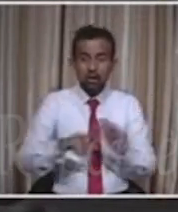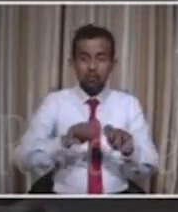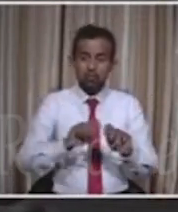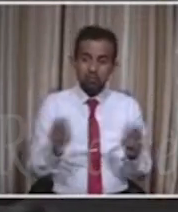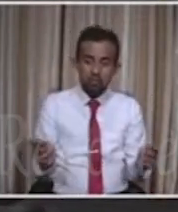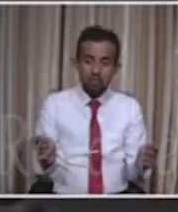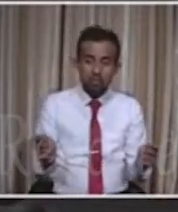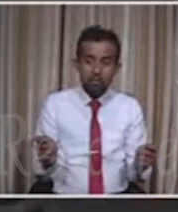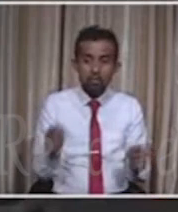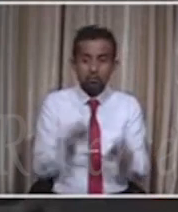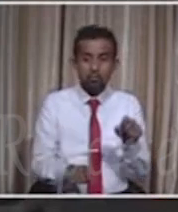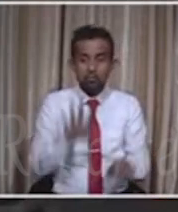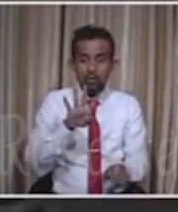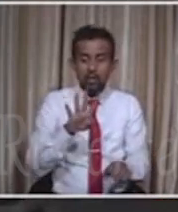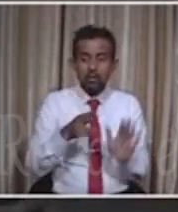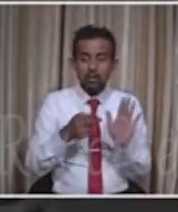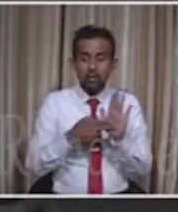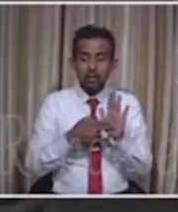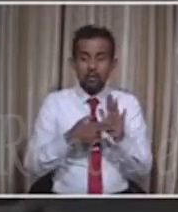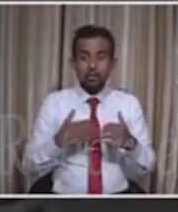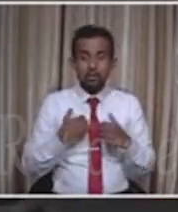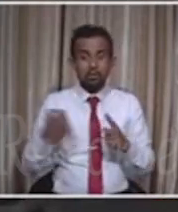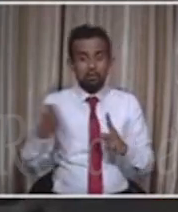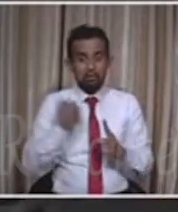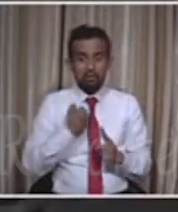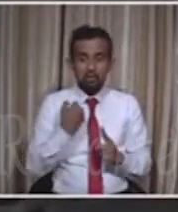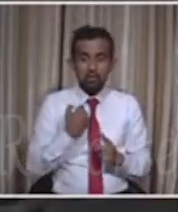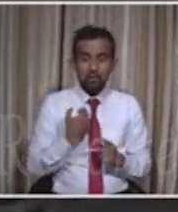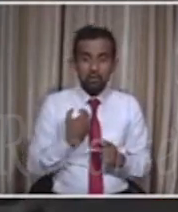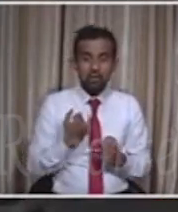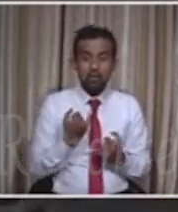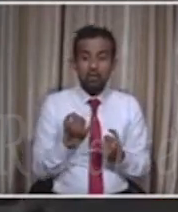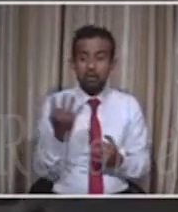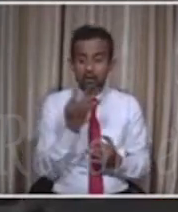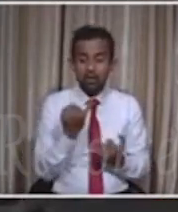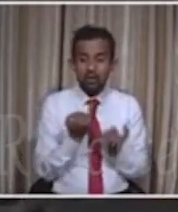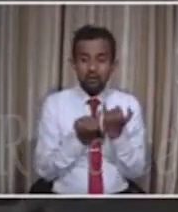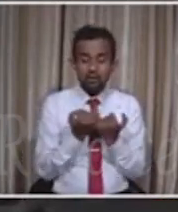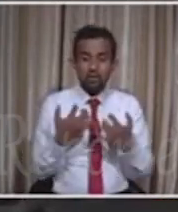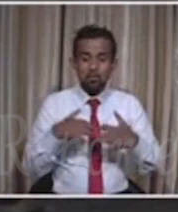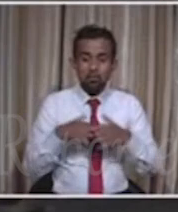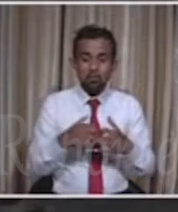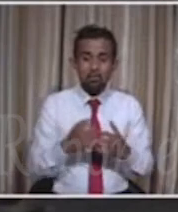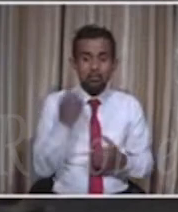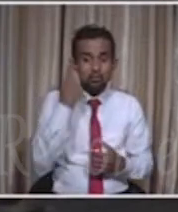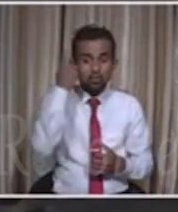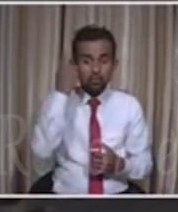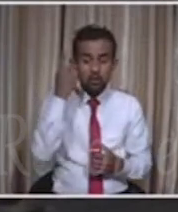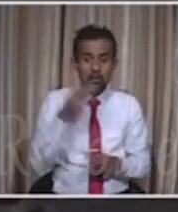තියෙනවා. හතර දිනකට නියුමෝනියාව හැදෙන්න ගහලා තියෙනවා. හය දිනකට ස්නායු ආබාධ ඇති වෙලා තියෙනවා. මේ ඔක්කොම උගත් තරුණ